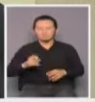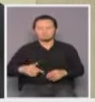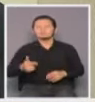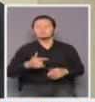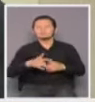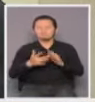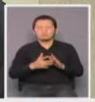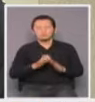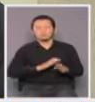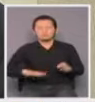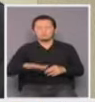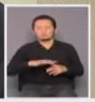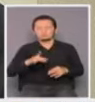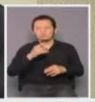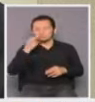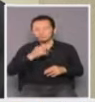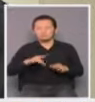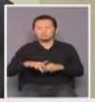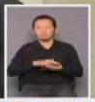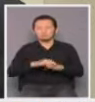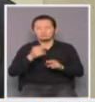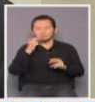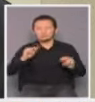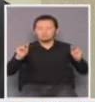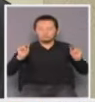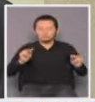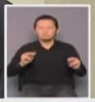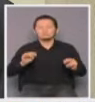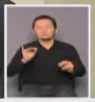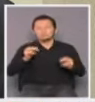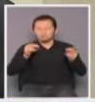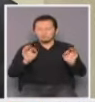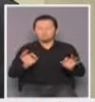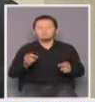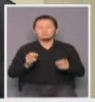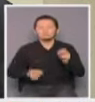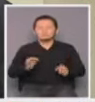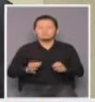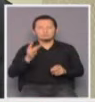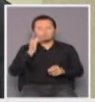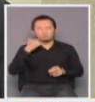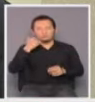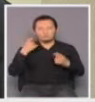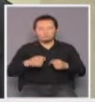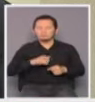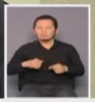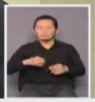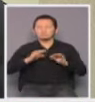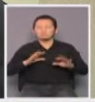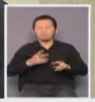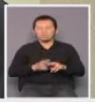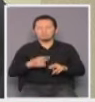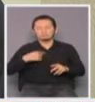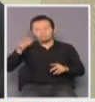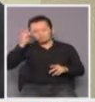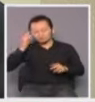богатый, хороший регион, здесь живут по-настоящему честные и правдивые люди, которые никогда не стесняются говорить свое мнение, да, и для меня это